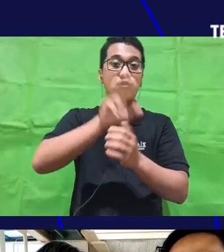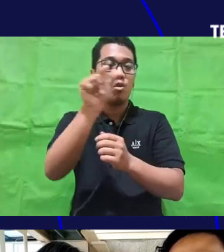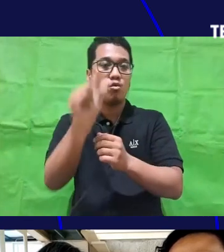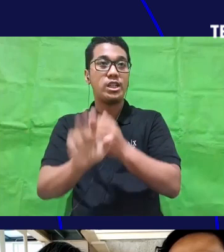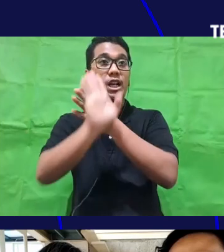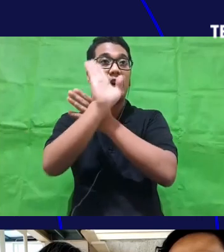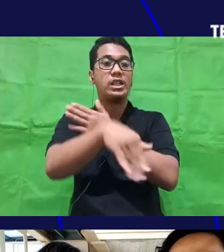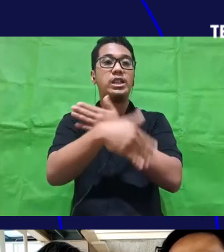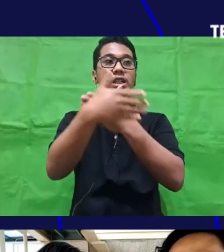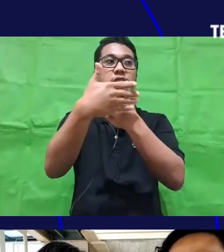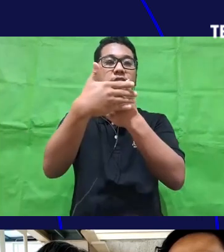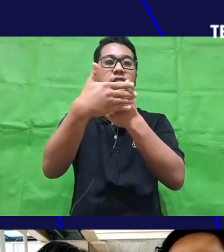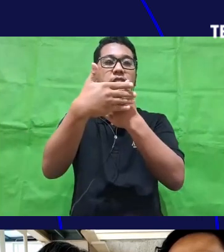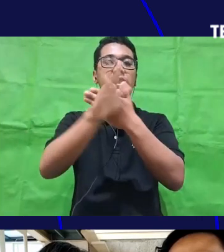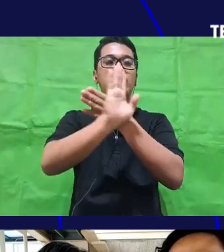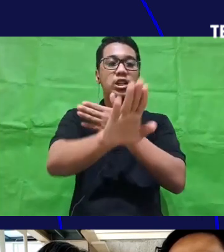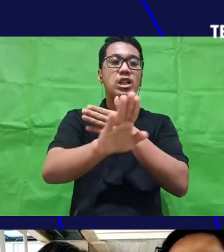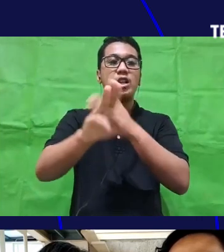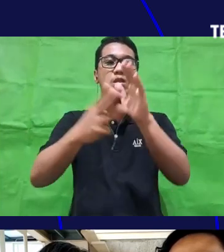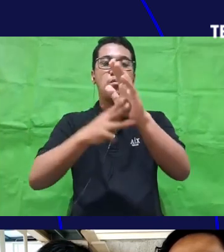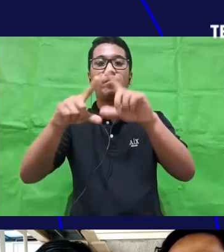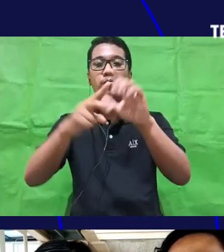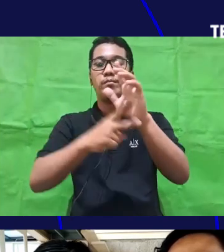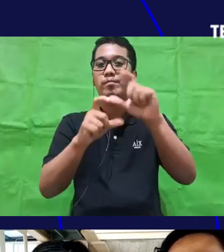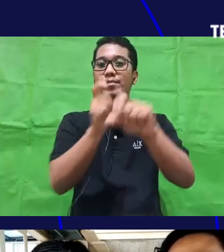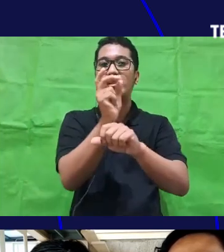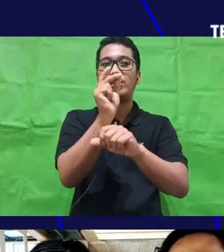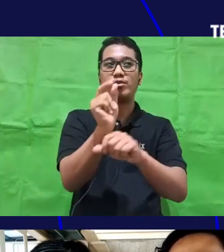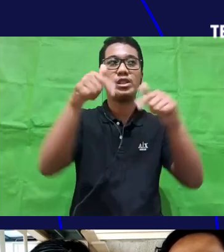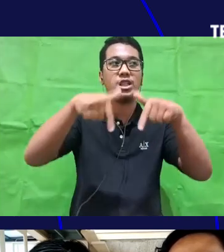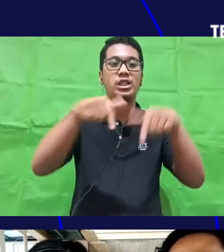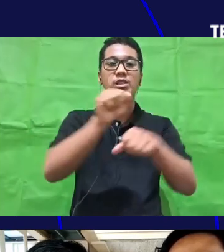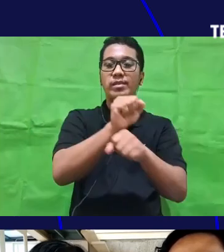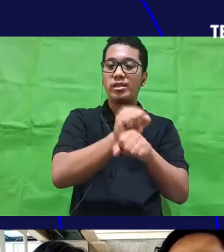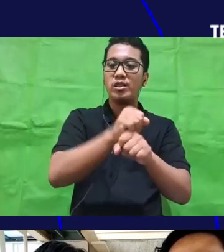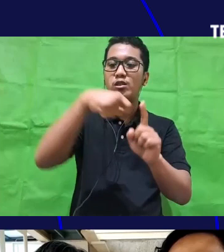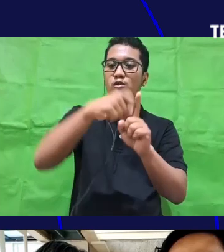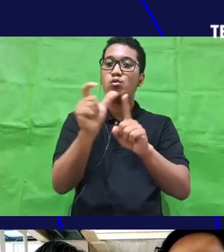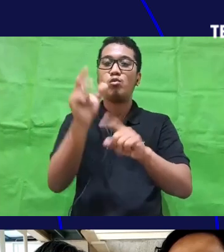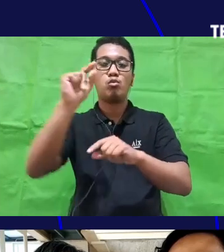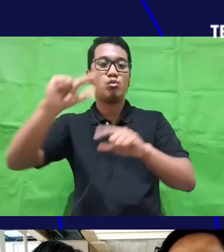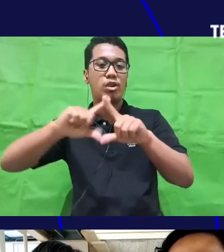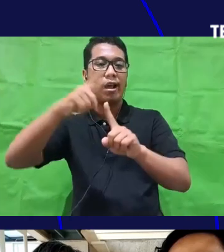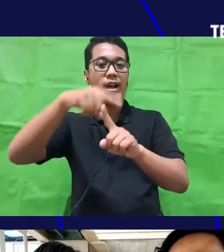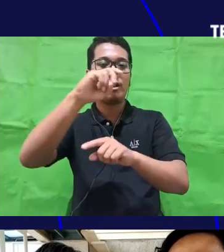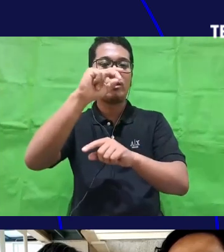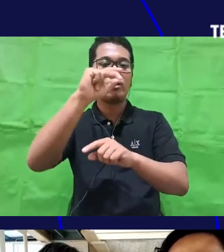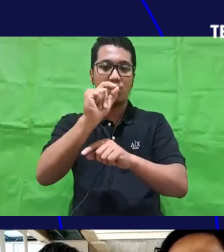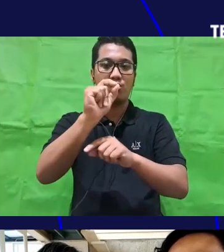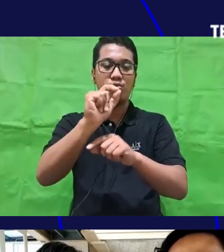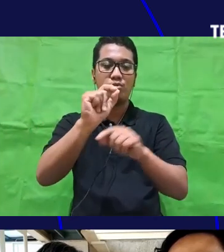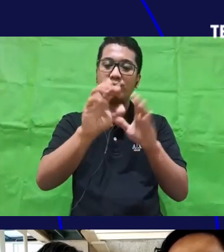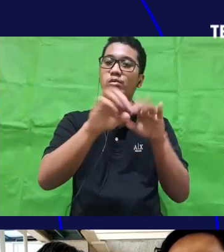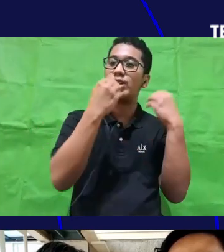Mas Mansur Zikri saat ini bekerja sebagai kurator dan manajer artistik di Cemeti, Institut untuk Seni dan Masyarakat. meraih